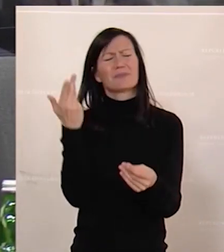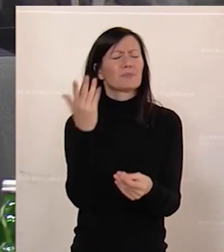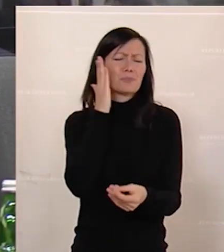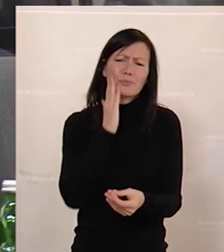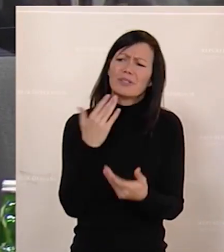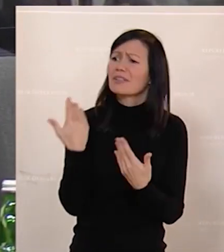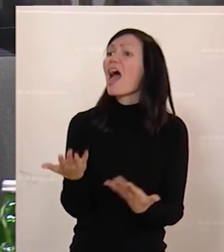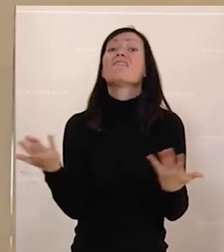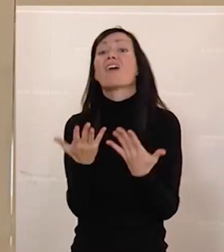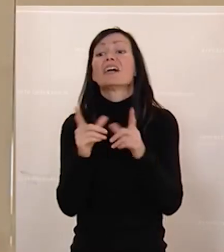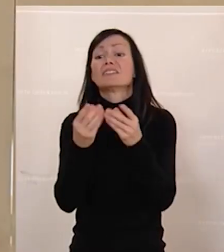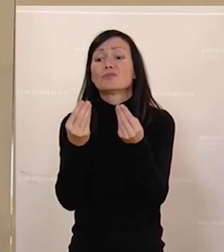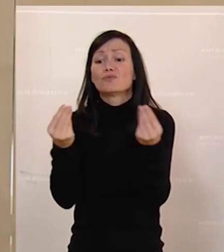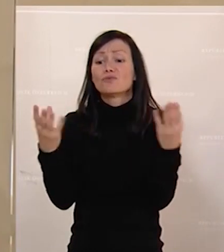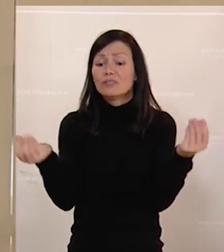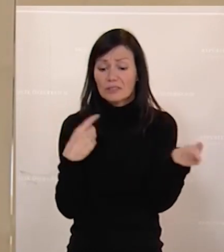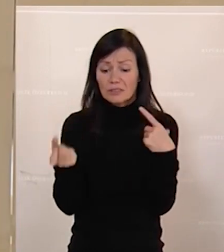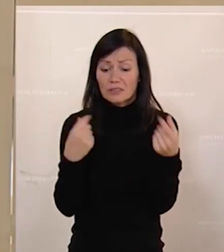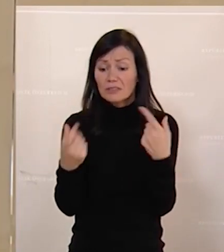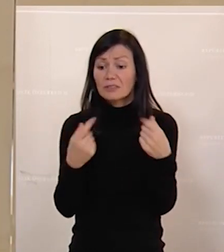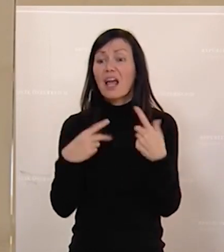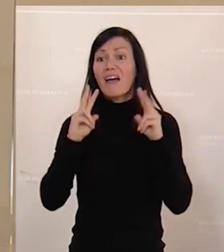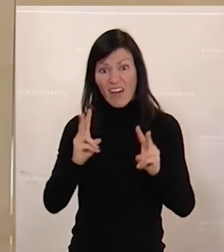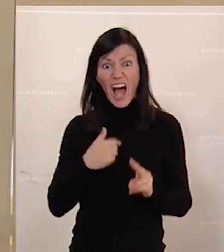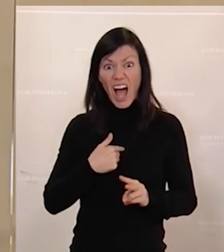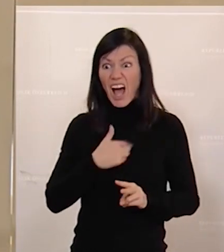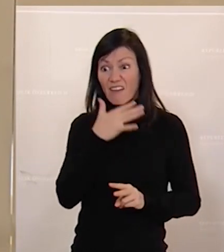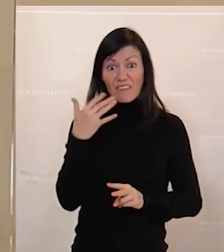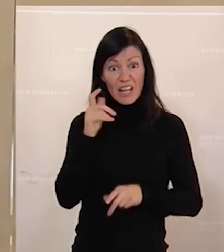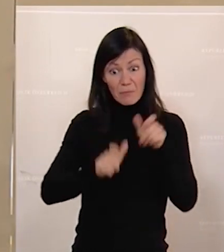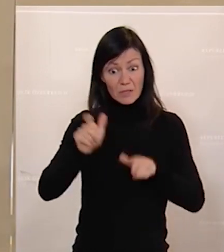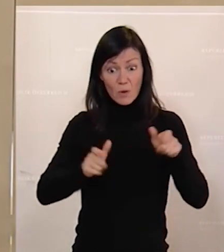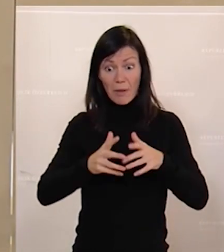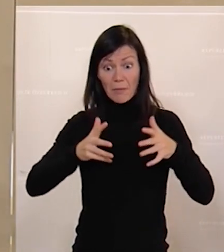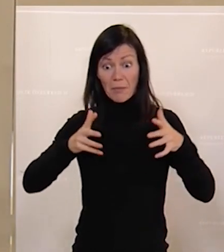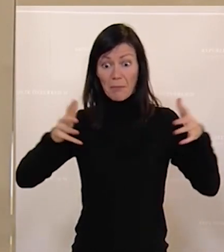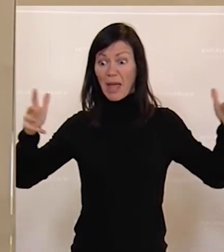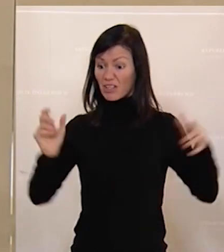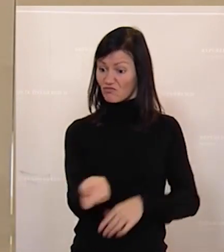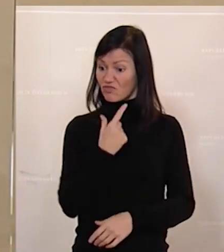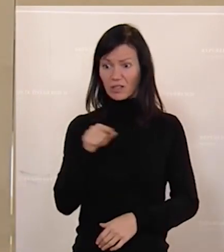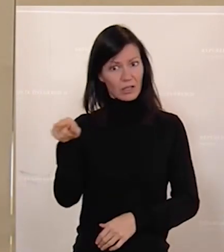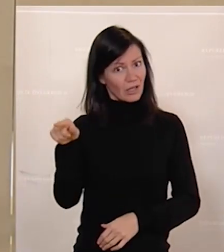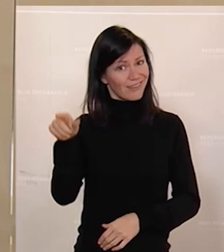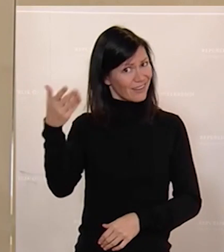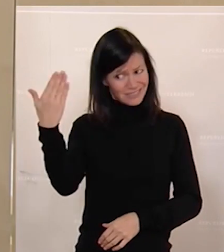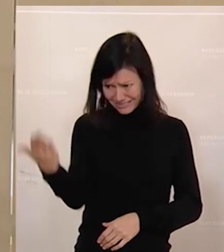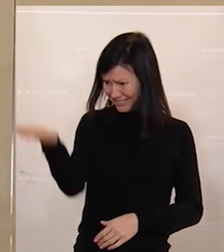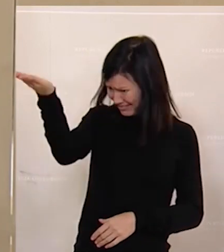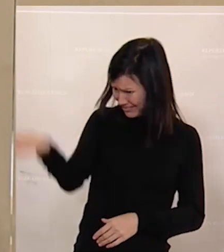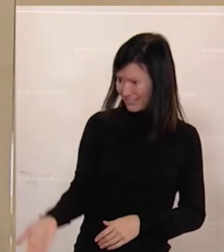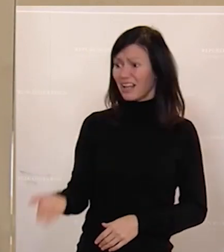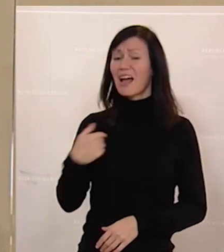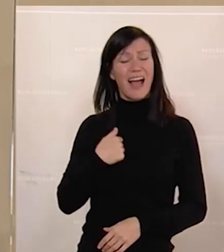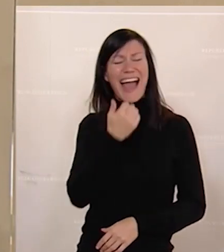an Menschen immer mehr werden, die mir schreiben, wie extrem sie sie finden? Dass das nicht in Ordnung ist, dass man aufruft zu Gewalt, aufruft